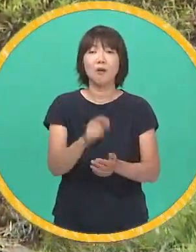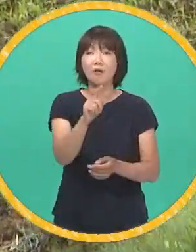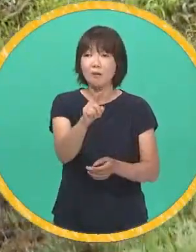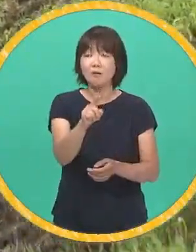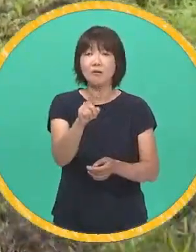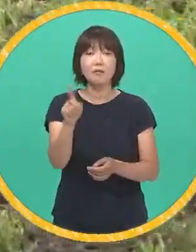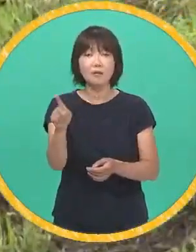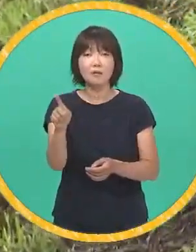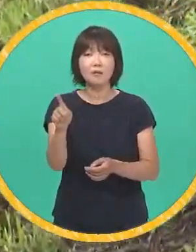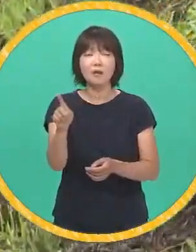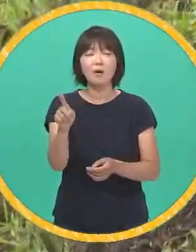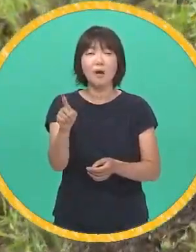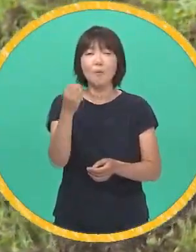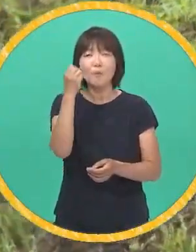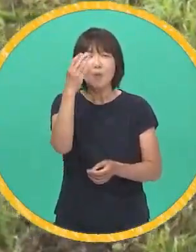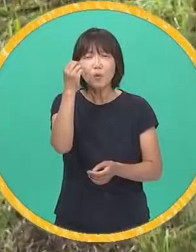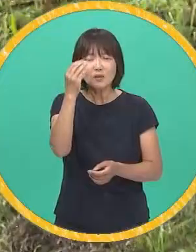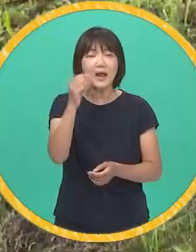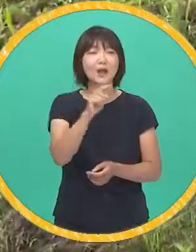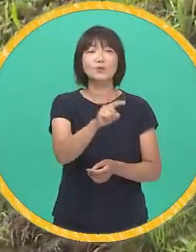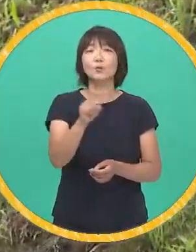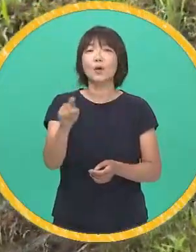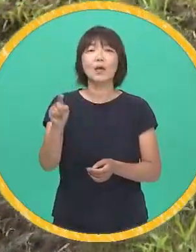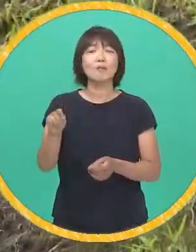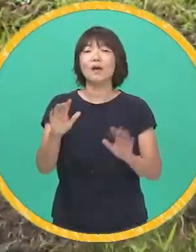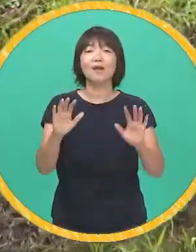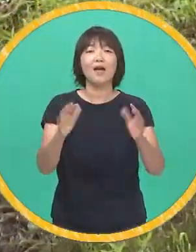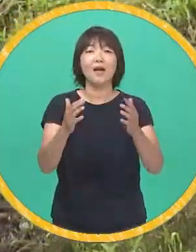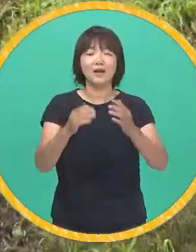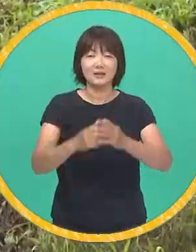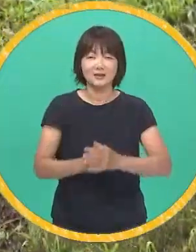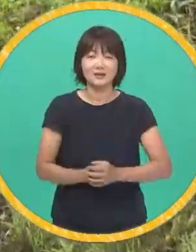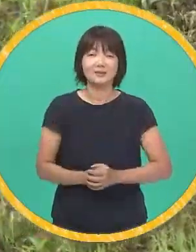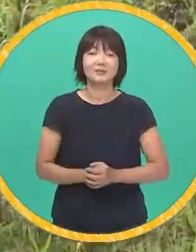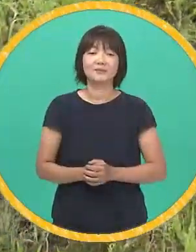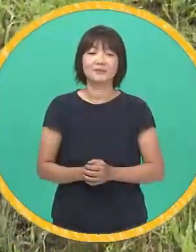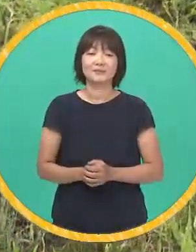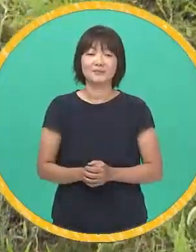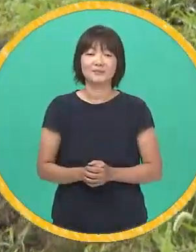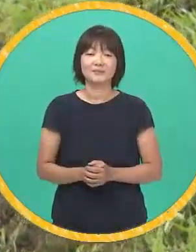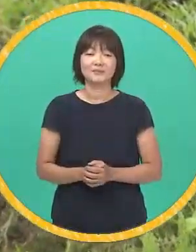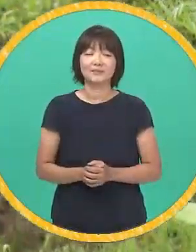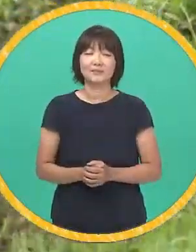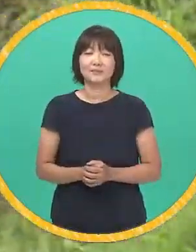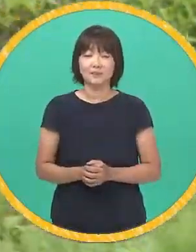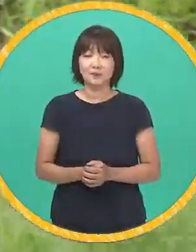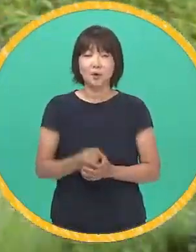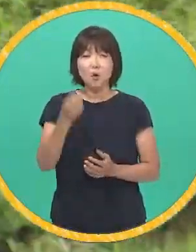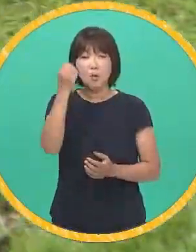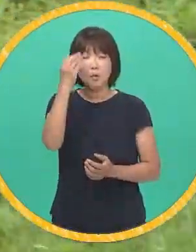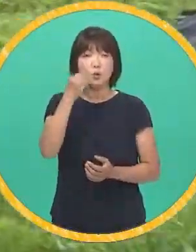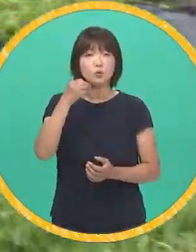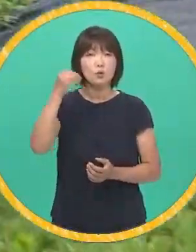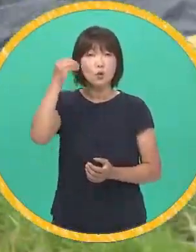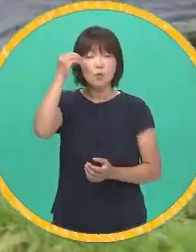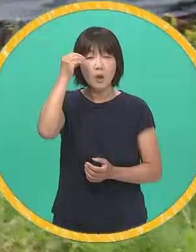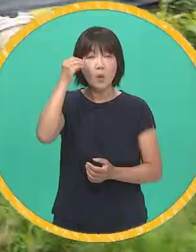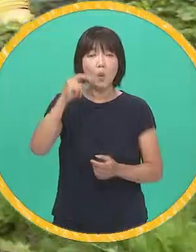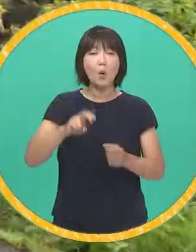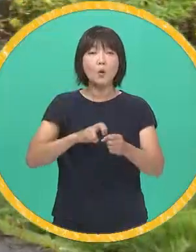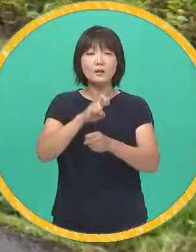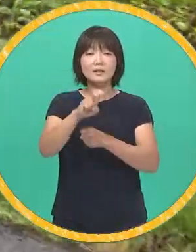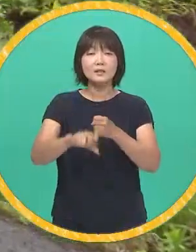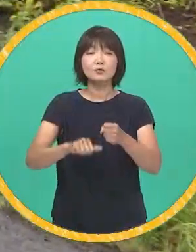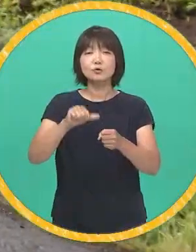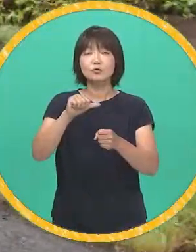あるジャニーもっと幻てから総スカンスゴらへんにないんだからそうおよその幻の梅をね25